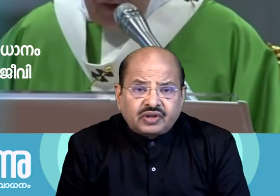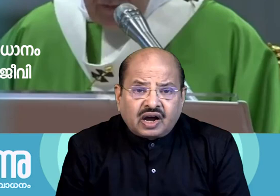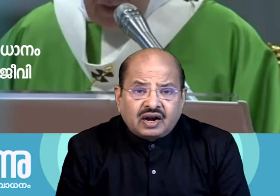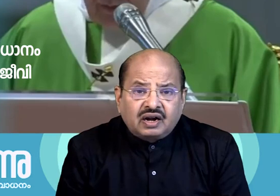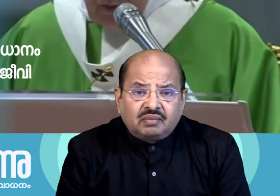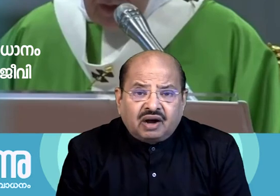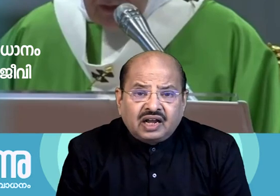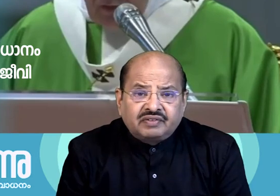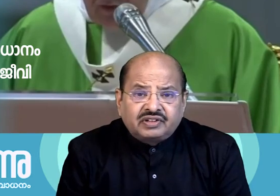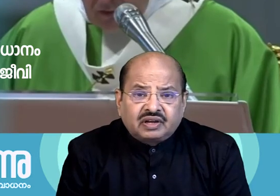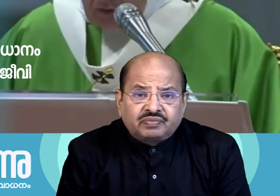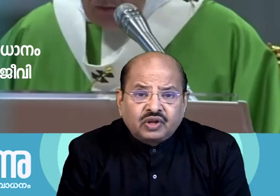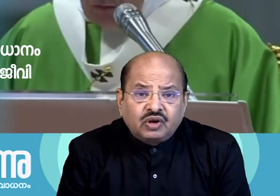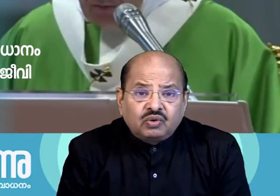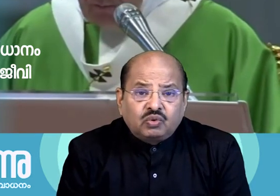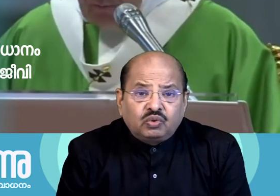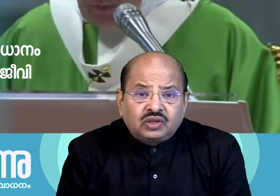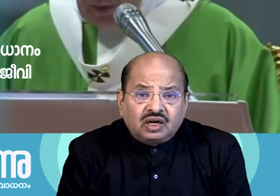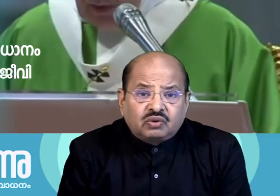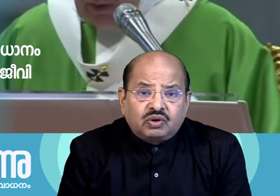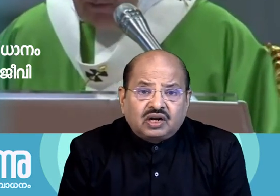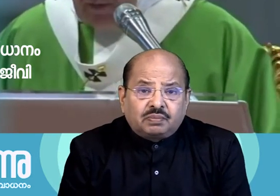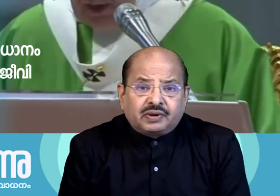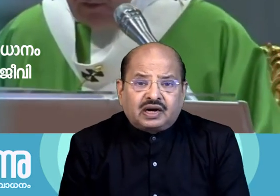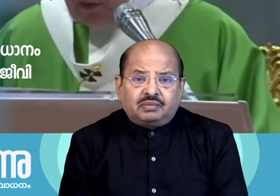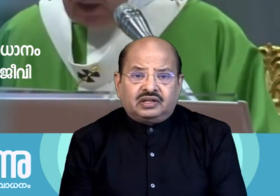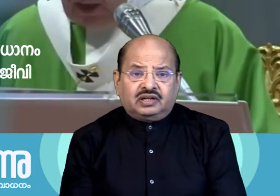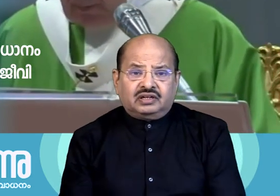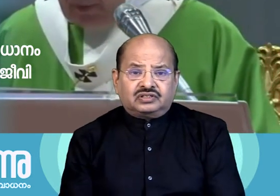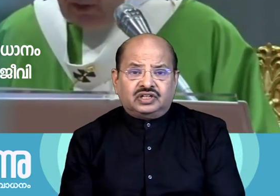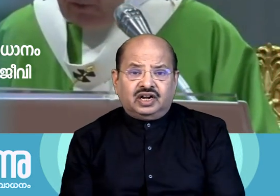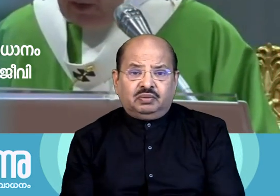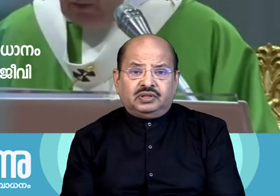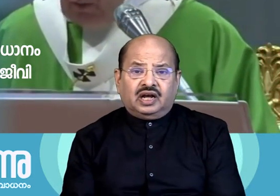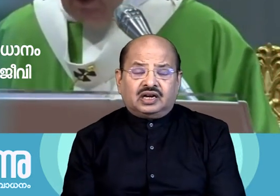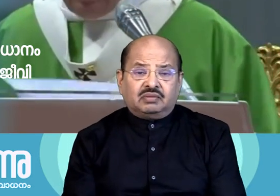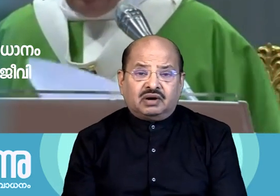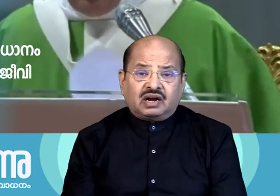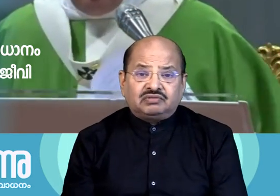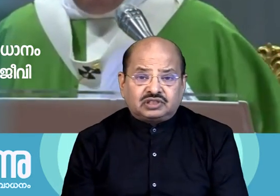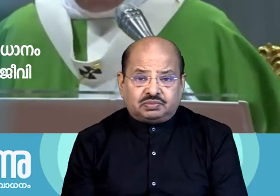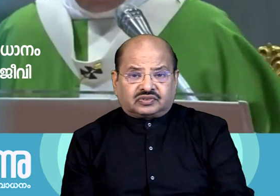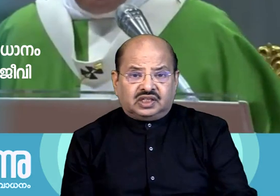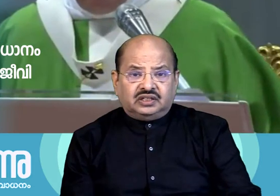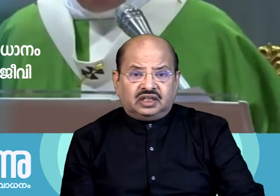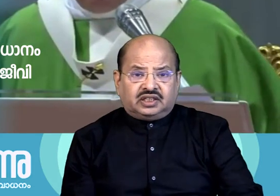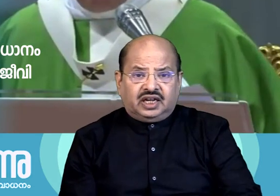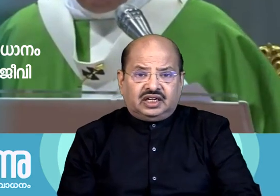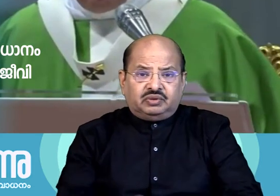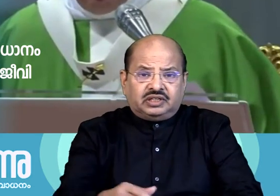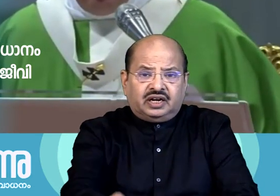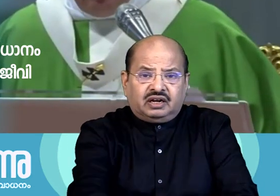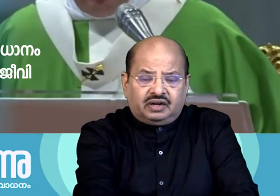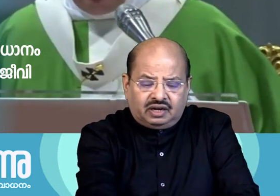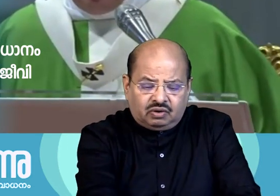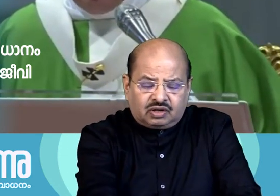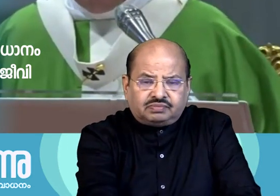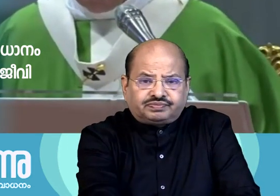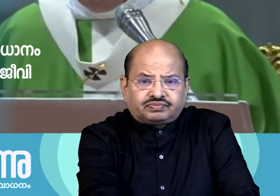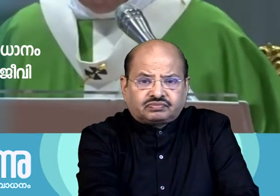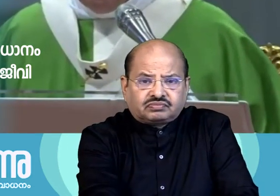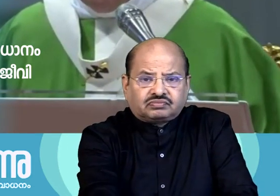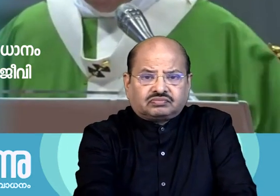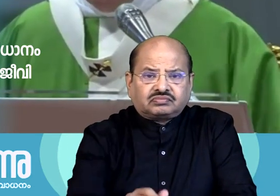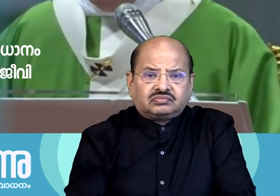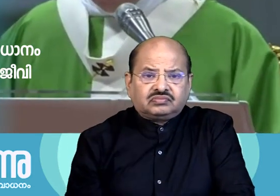അകത്തുപോലും അർഹമായ വിധം ഊന്നൽ കൊടുക്കപ്പെടണമെന്ന് സിനഡ് പിതാക്കന്മാർ ആവശ്യം. ഇന്നത്തെ യുവജനങ്ങളുടെ